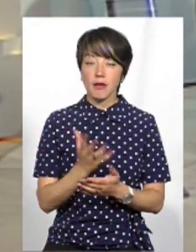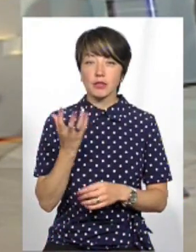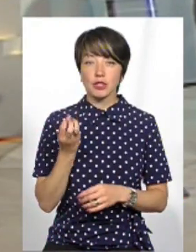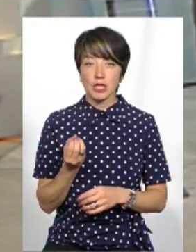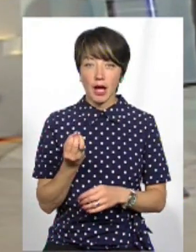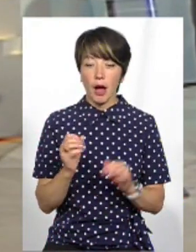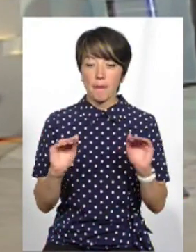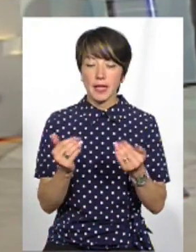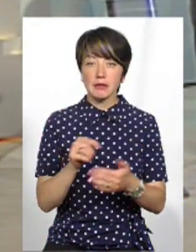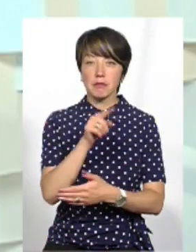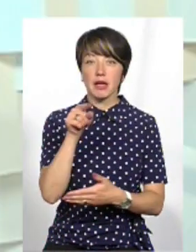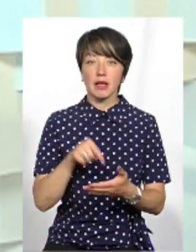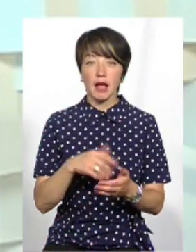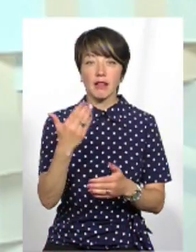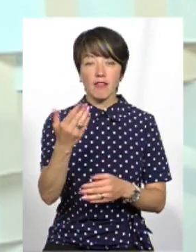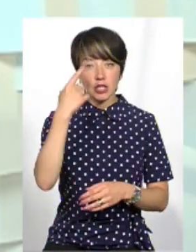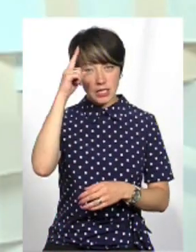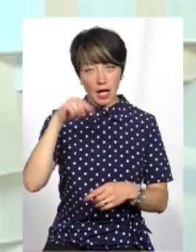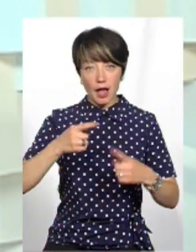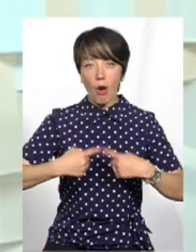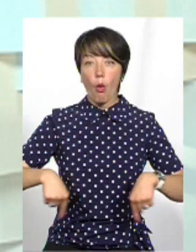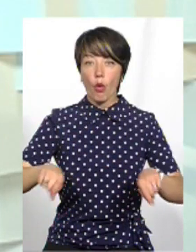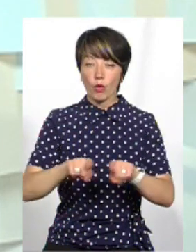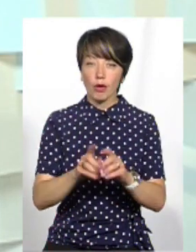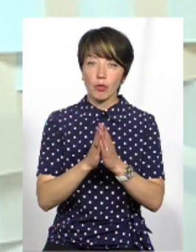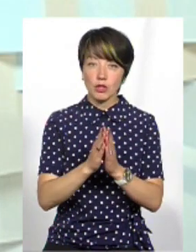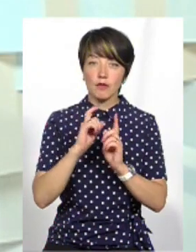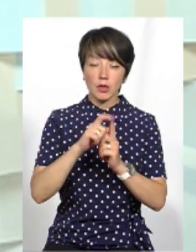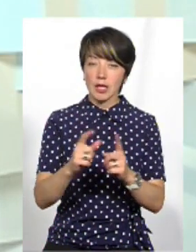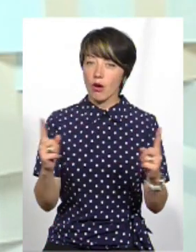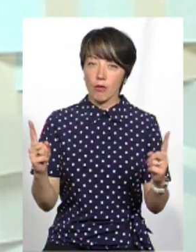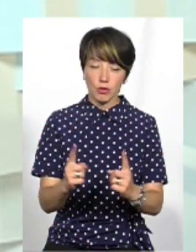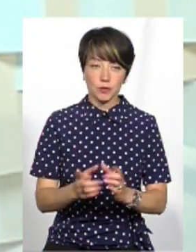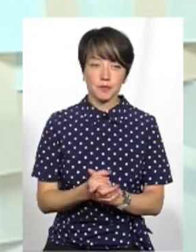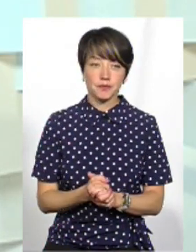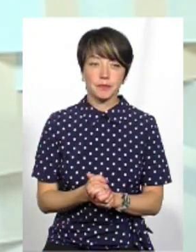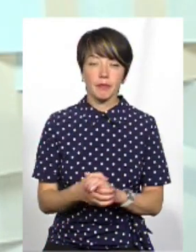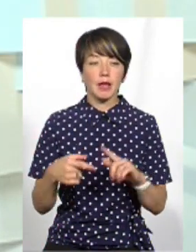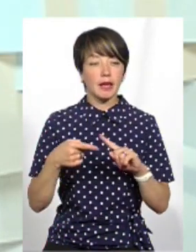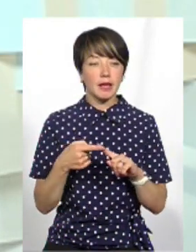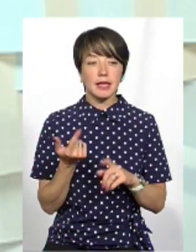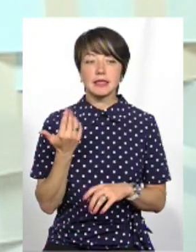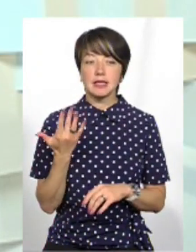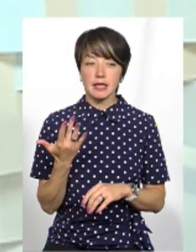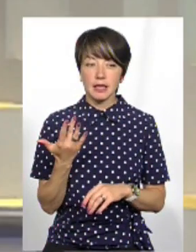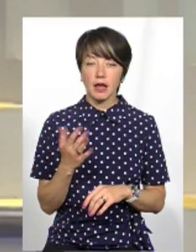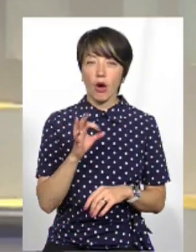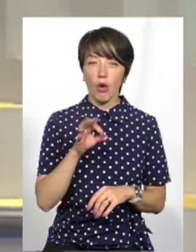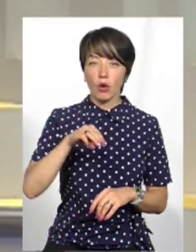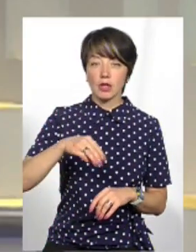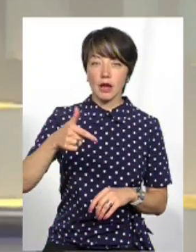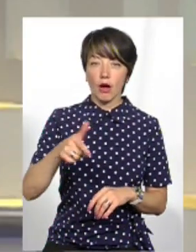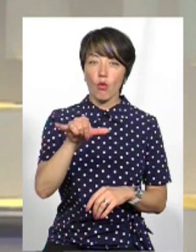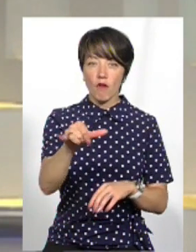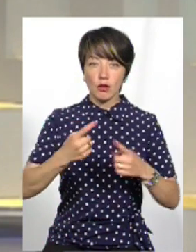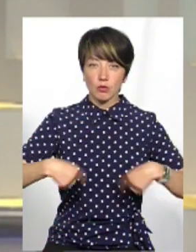ще бліц-питання на ваше знання округу. Попрошу відповідати дуже стисло. Отож, перше, скільки об'єднаних